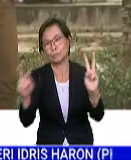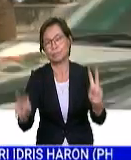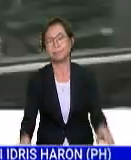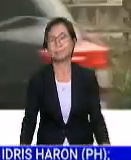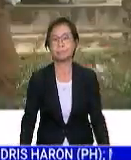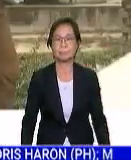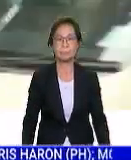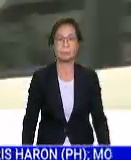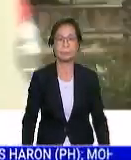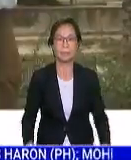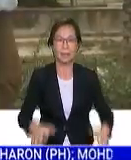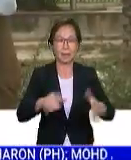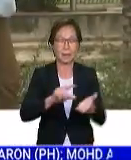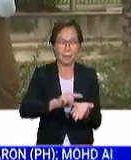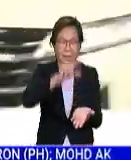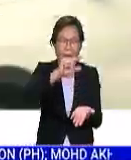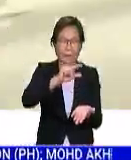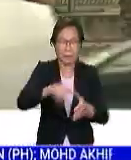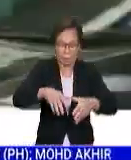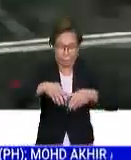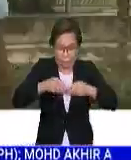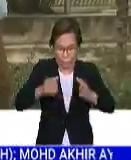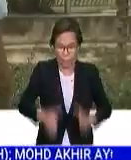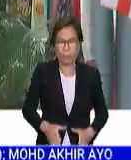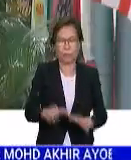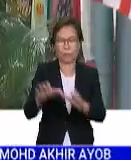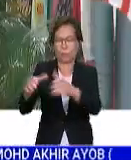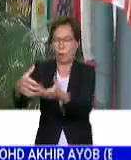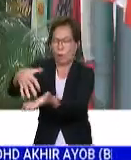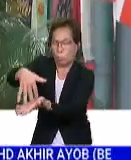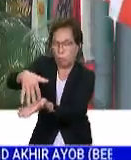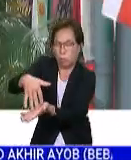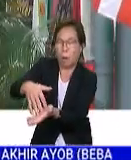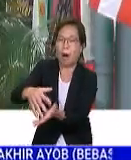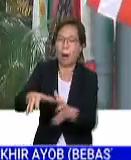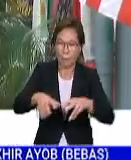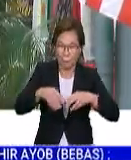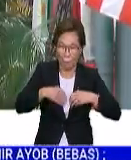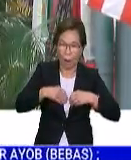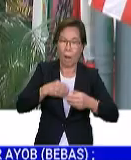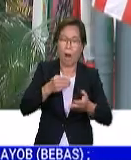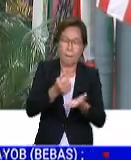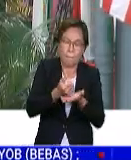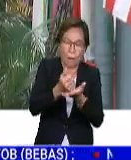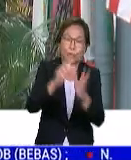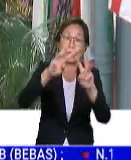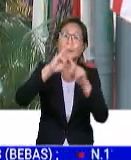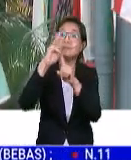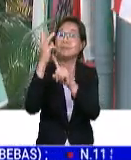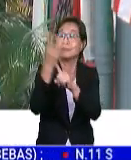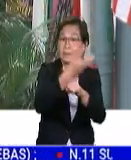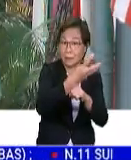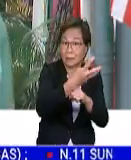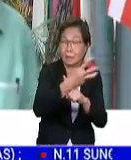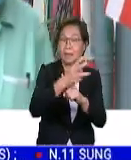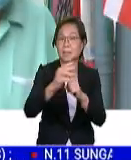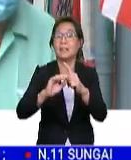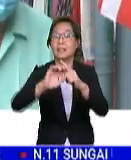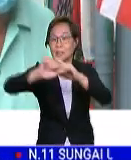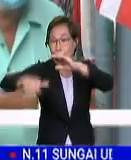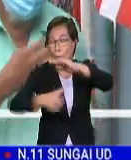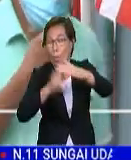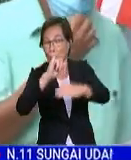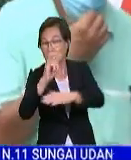Tambah beliau, penerima geran khas, prihatin dan golongan rentan seperti penerima bantuan kebajikan di bawah Jabatan Kebajikan Masyarakat JKM